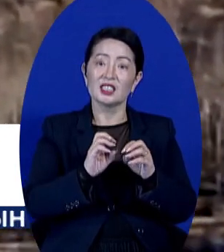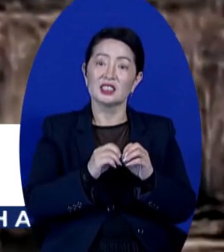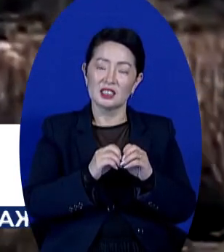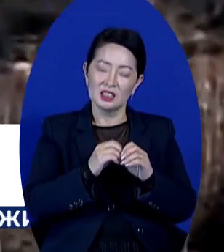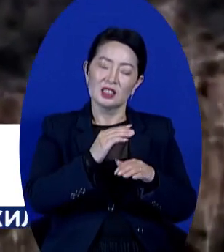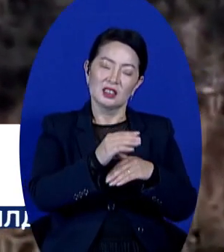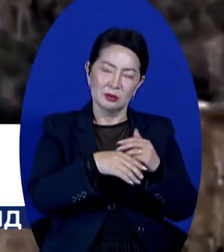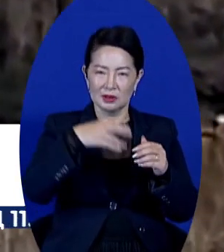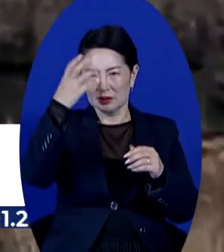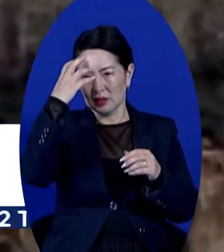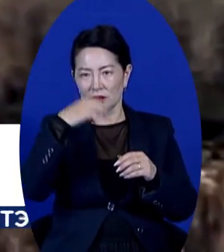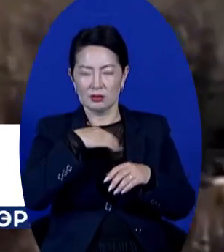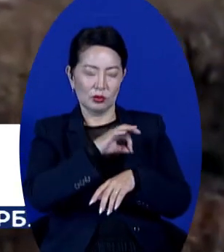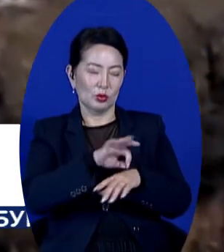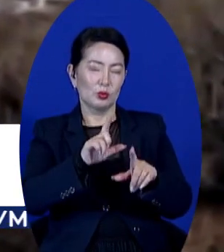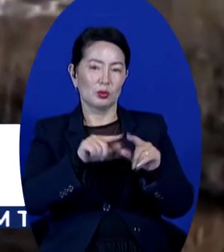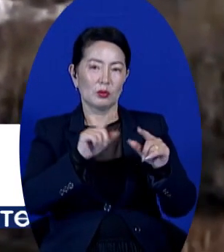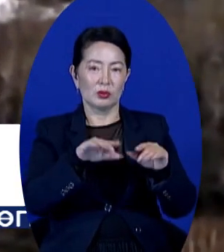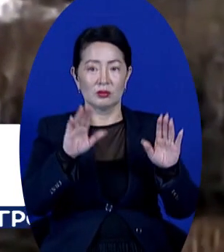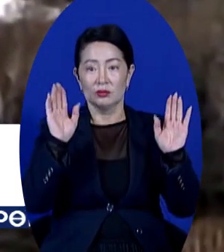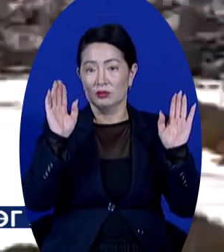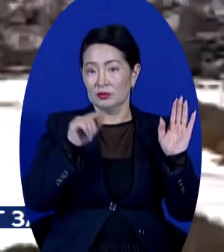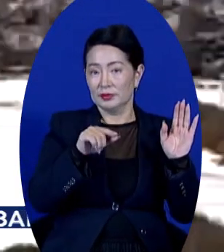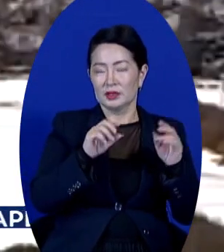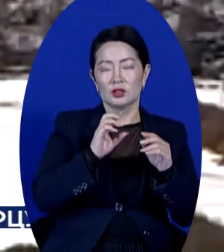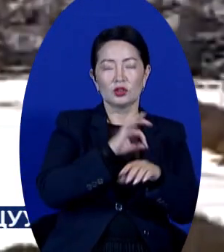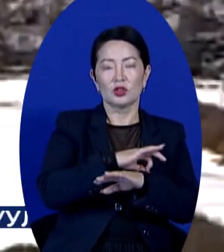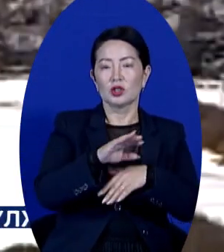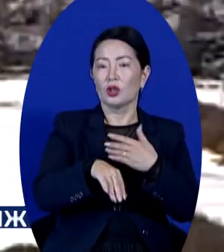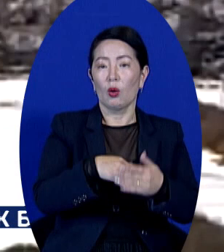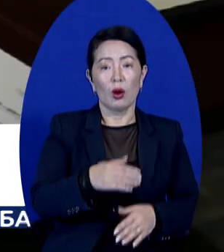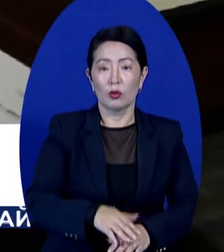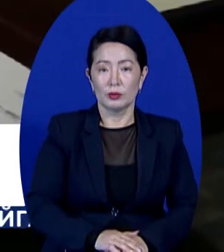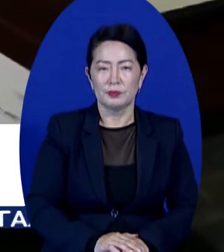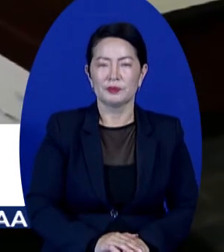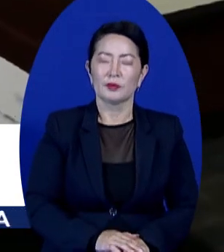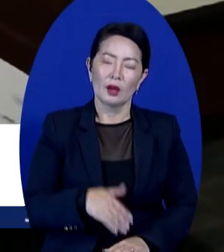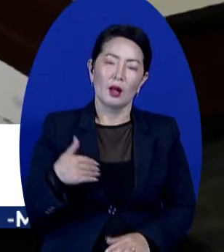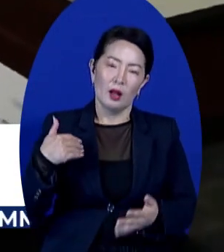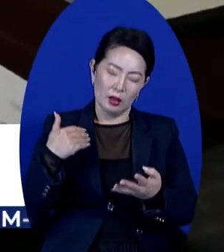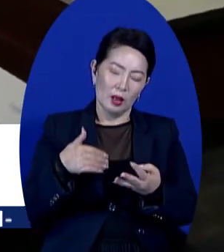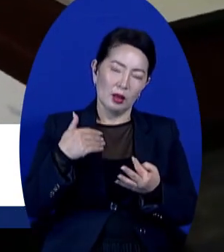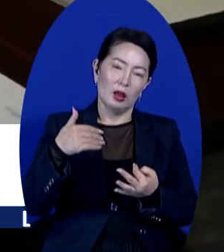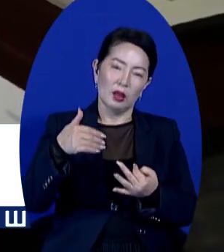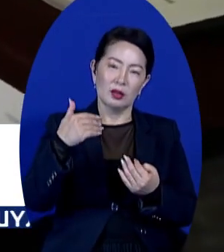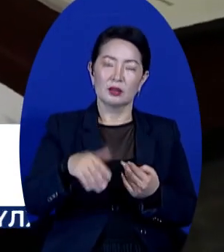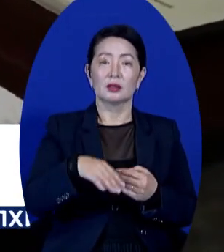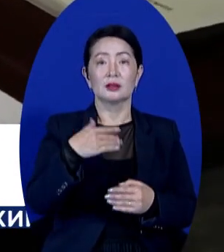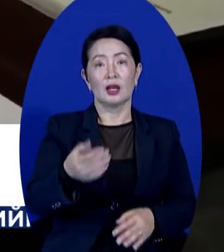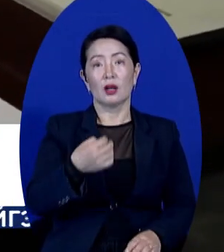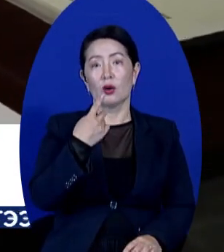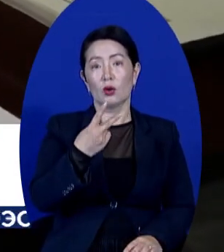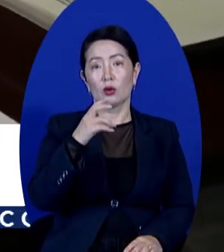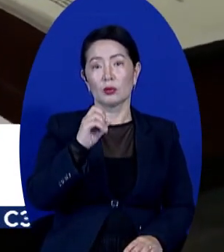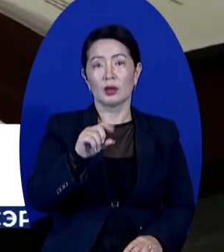хэдийч засгийн газар төслийг татснаар тухайн төсөл бол хэрэгжээгүй байгаамаа. За ингэж явсаар 2013 онд